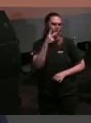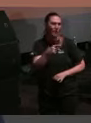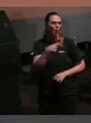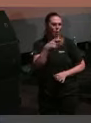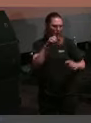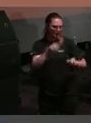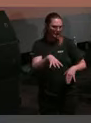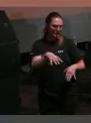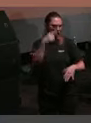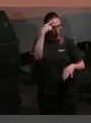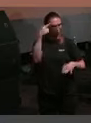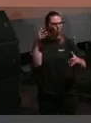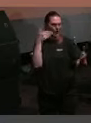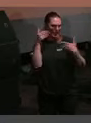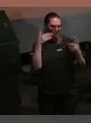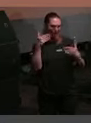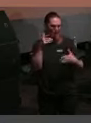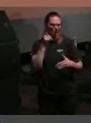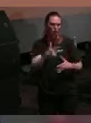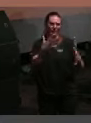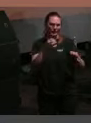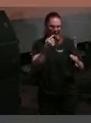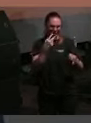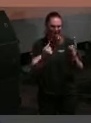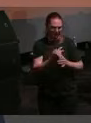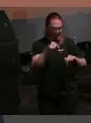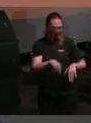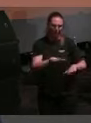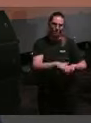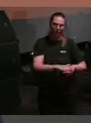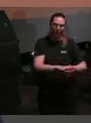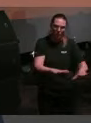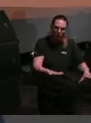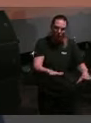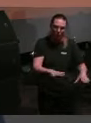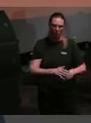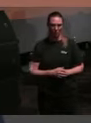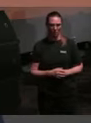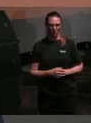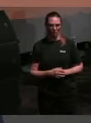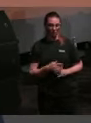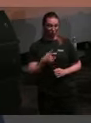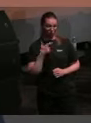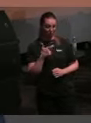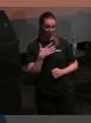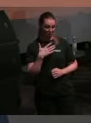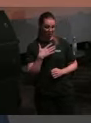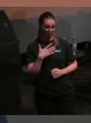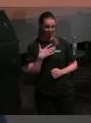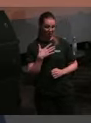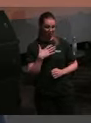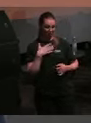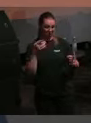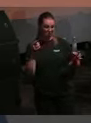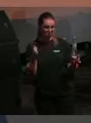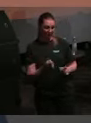ser at det lite som skjer på bakken. Så det var referert her om at unge har ikke liksom